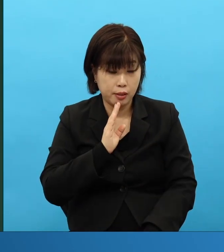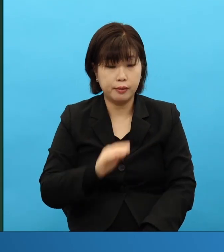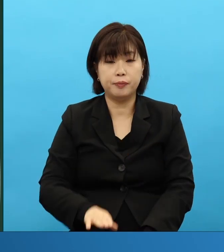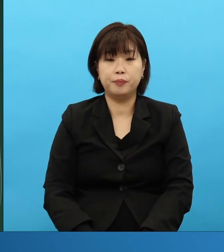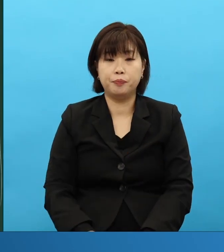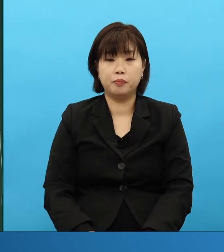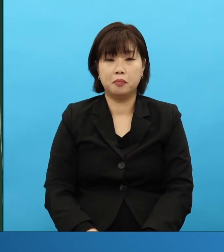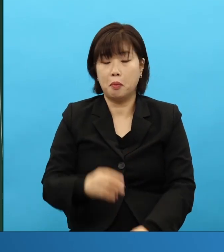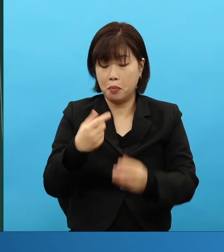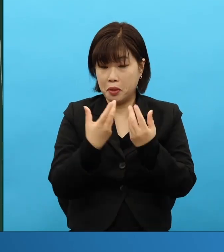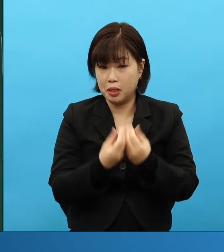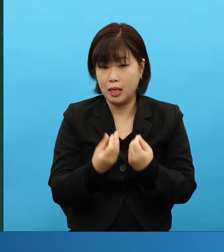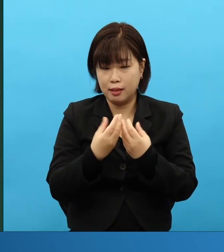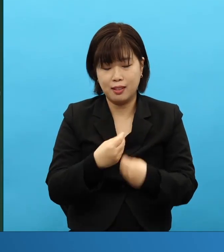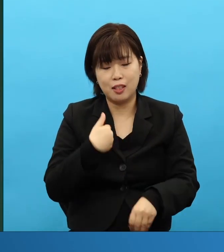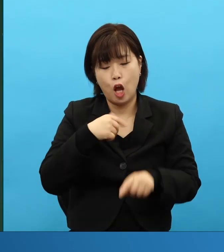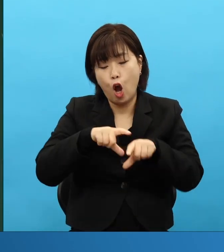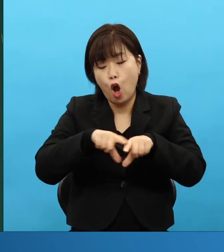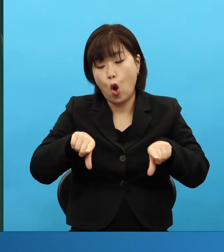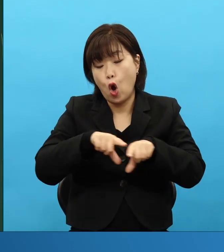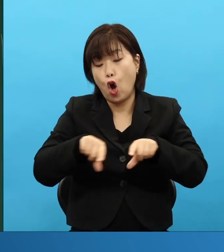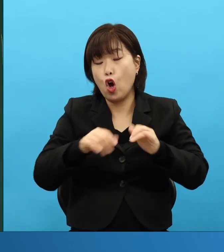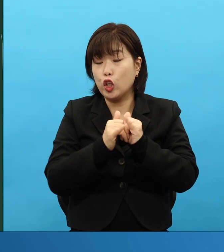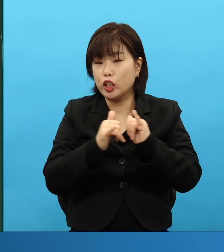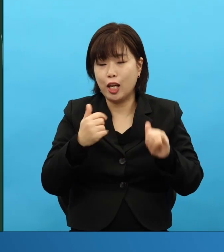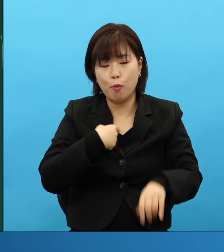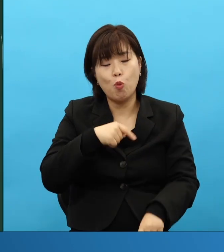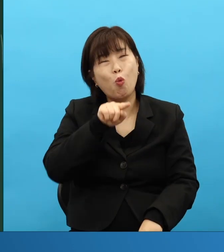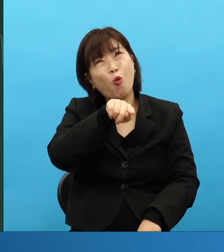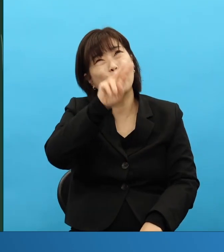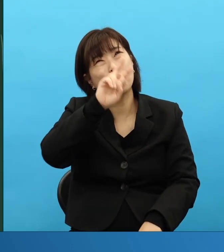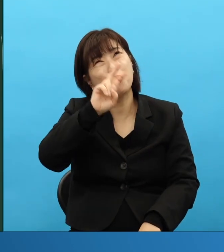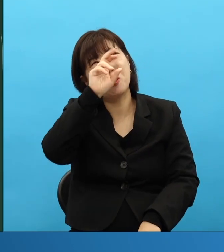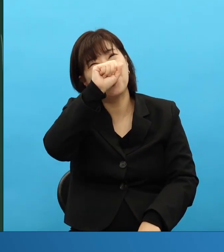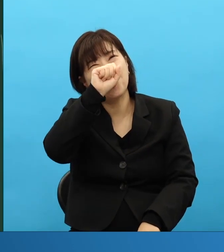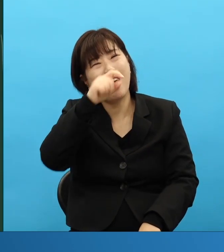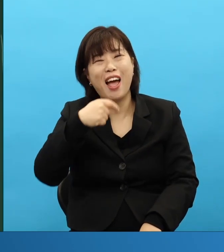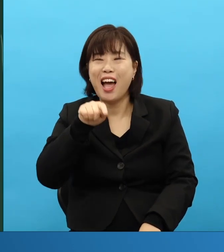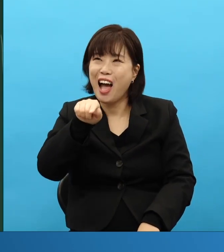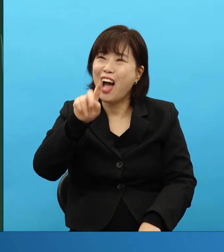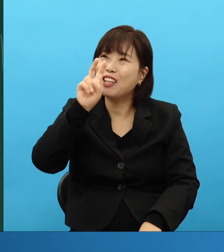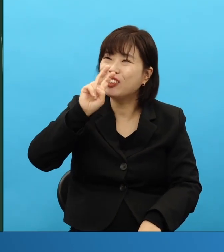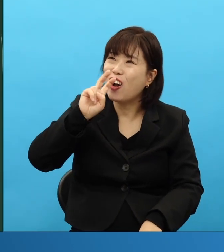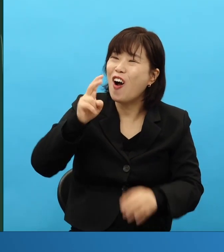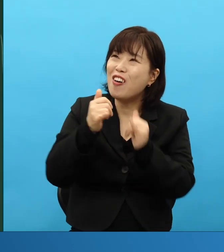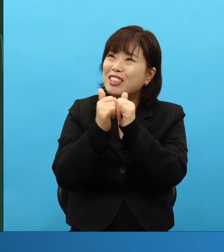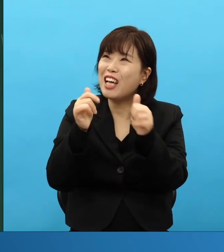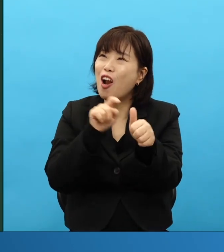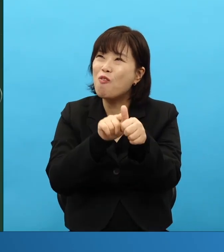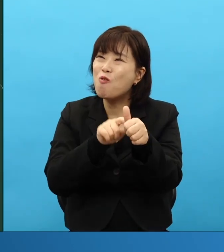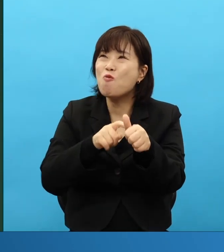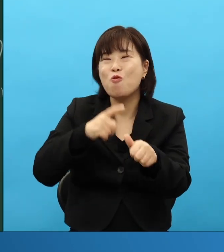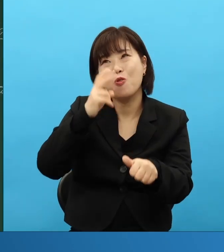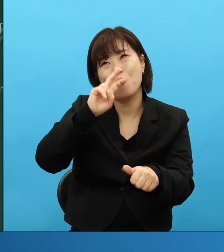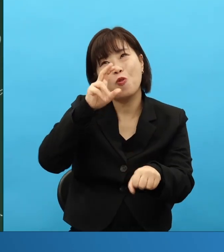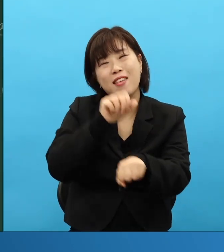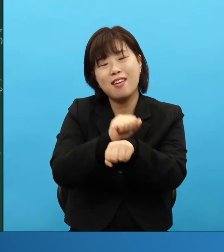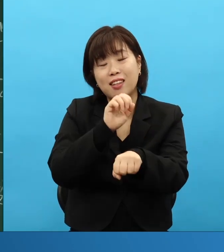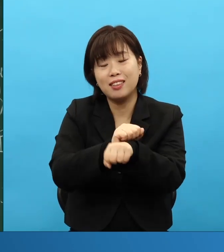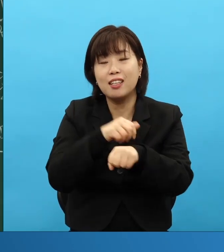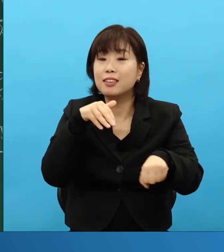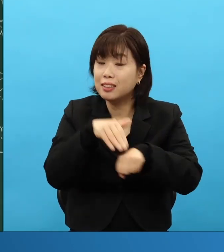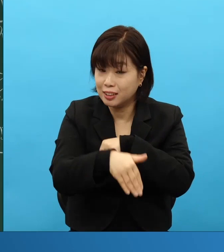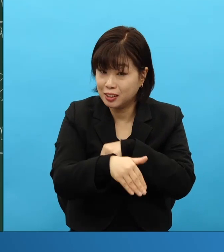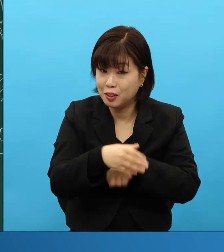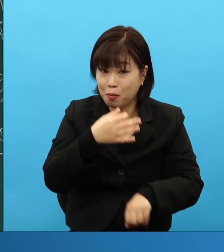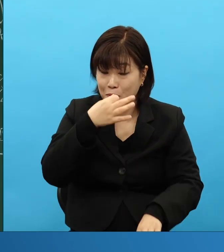저 가수가 좋다. 난 저 노래가 좋다. 이렇게만 얘기하잖아요. We're not music professionals. That's why we might say, oh, I like the lyrics of this song, or I like that singer. 근데 음악